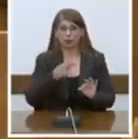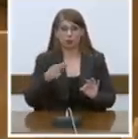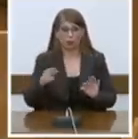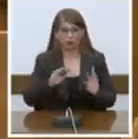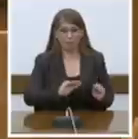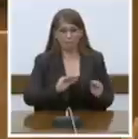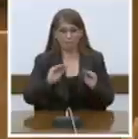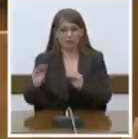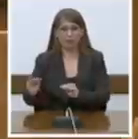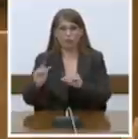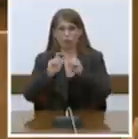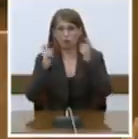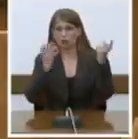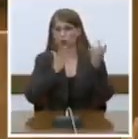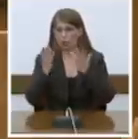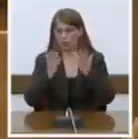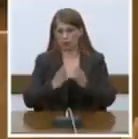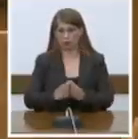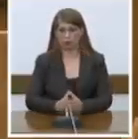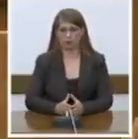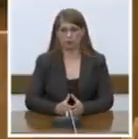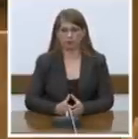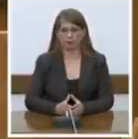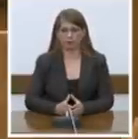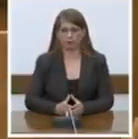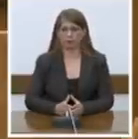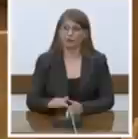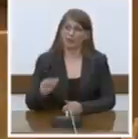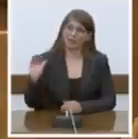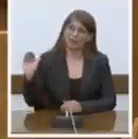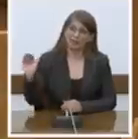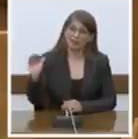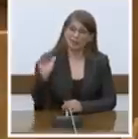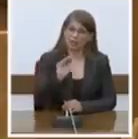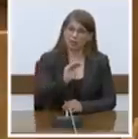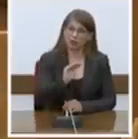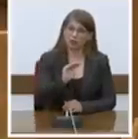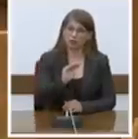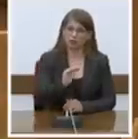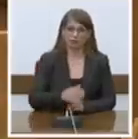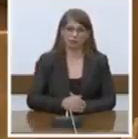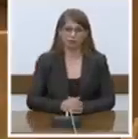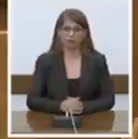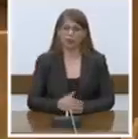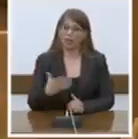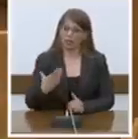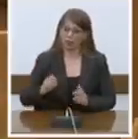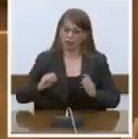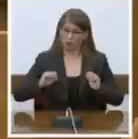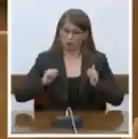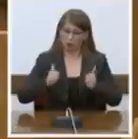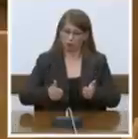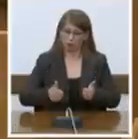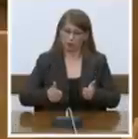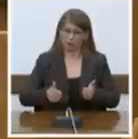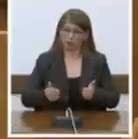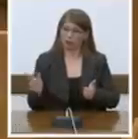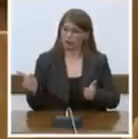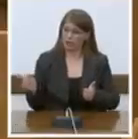τους στα σχολεία τους. Σας καλούμε να πάρετε πρωτοβουλίες ώστε αυτά